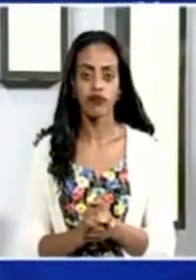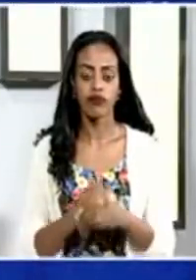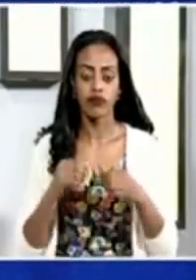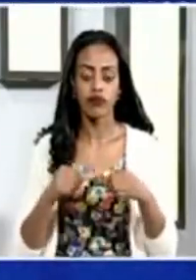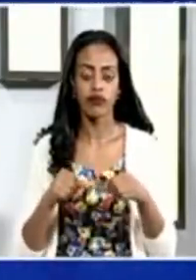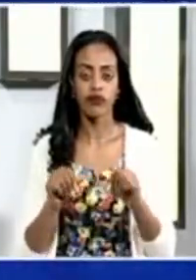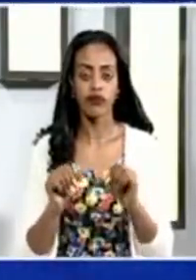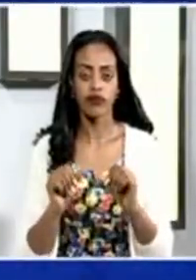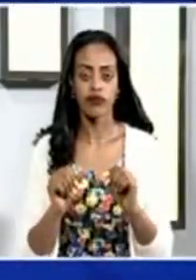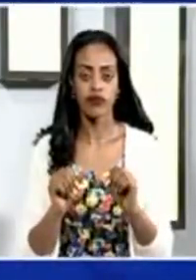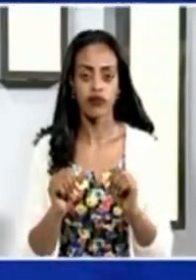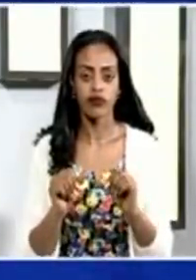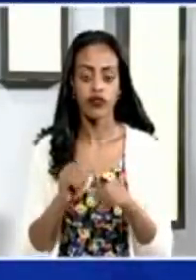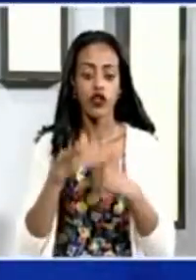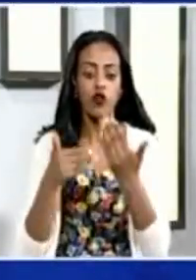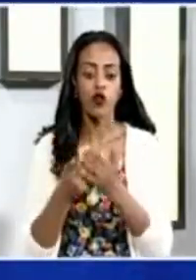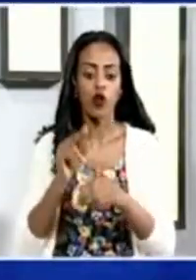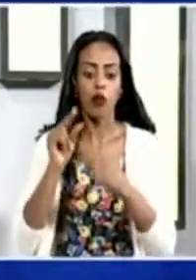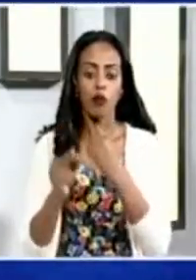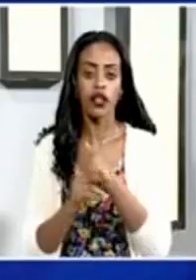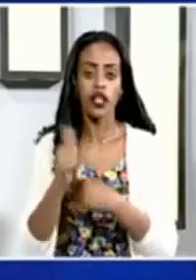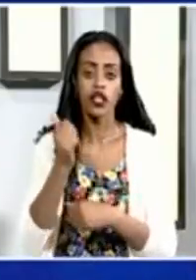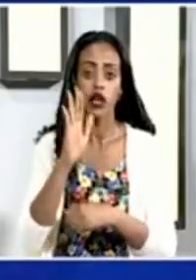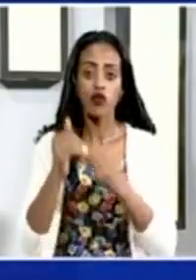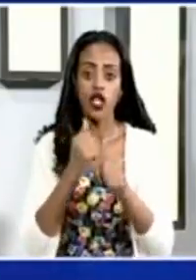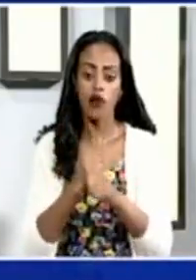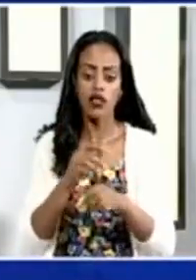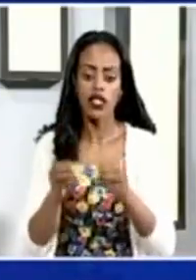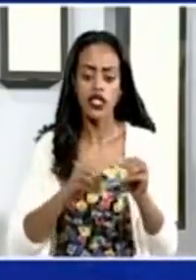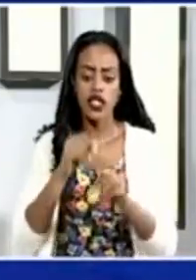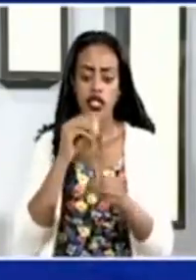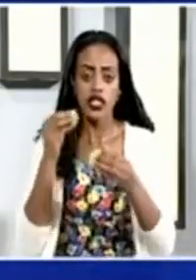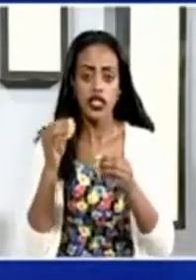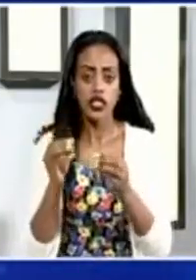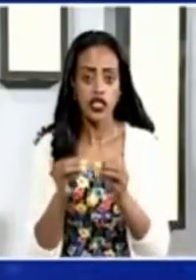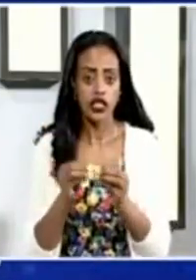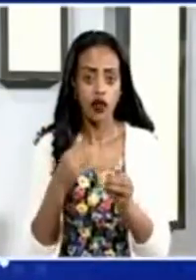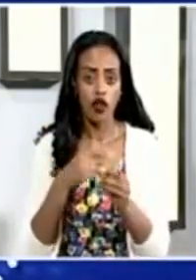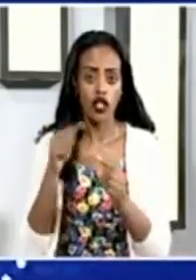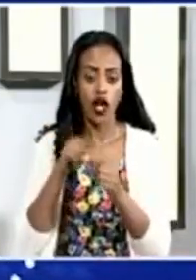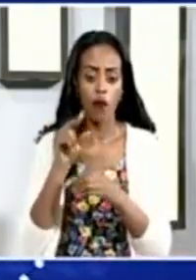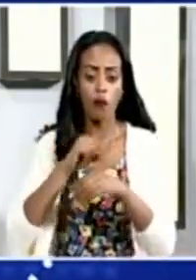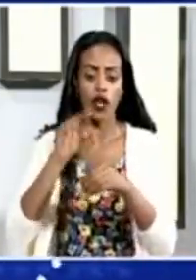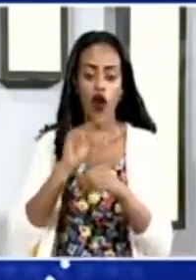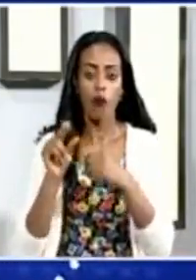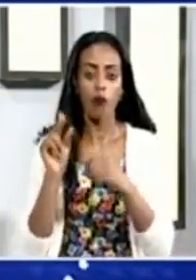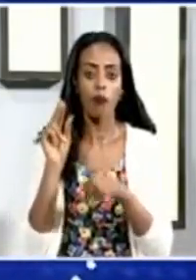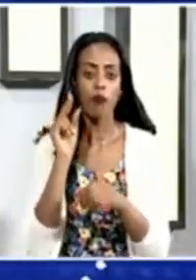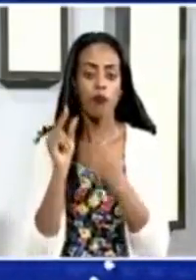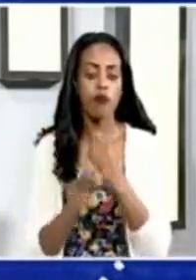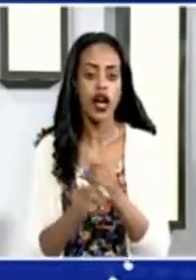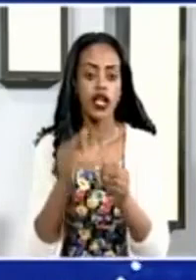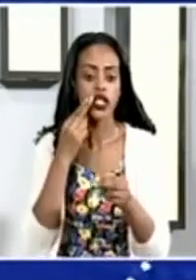نغتل لنا تملكتين كلن بانك تاتنا عسر تحموش عمتات زيتن كساقص حساباتنا ببهيرا وبانك كركبا كم زيت أززات